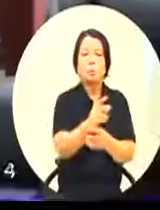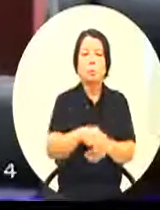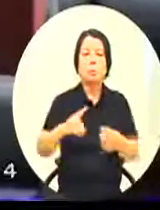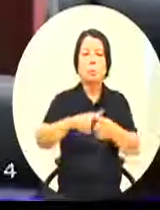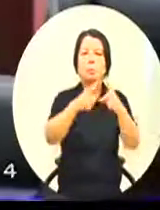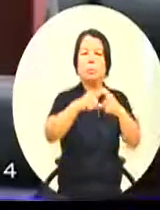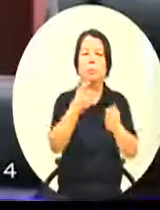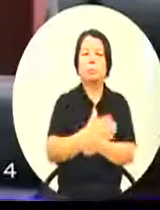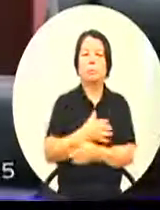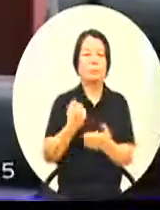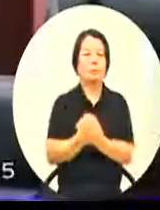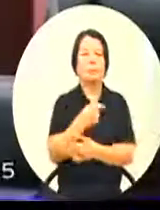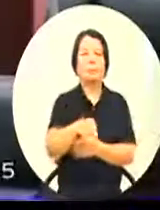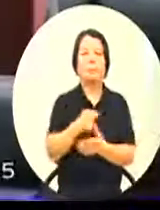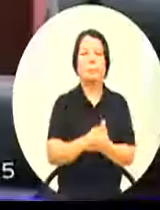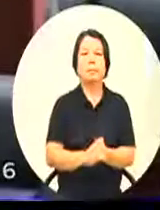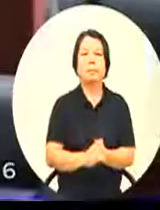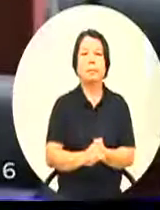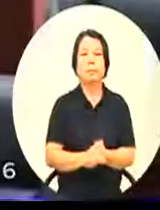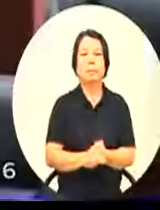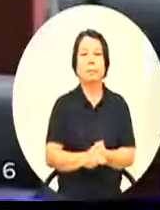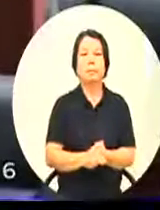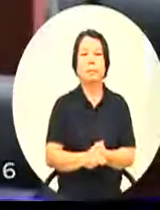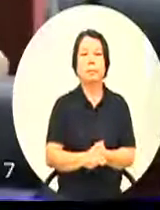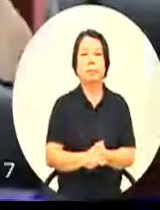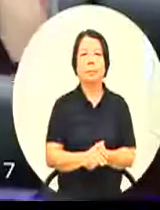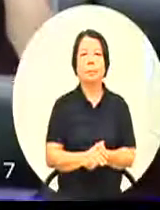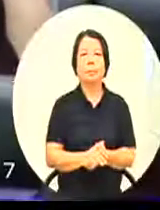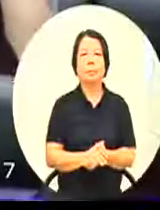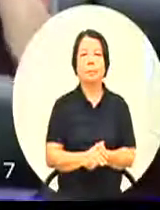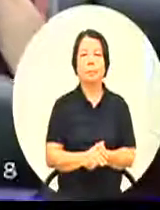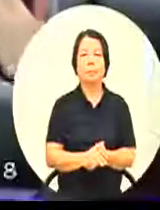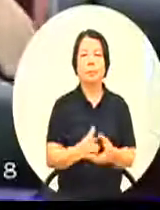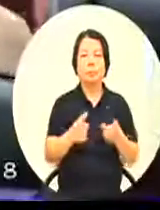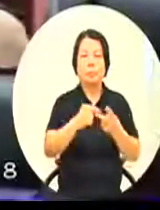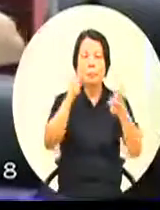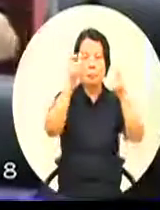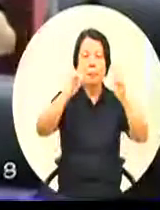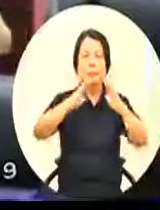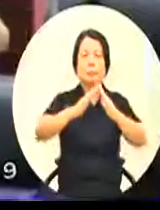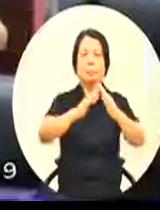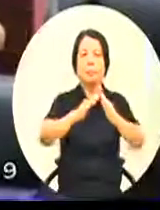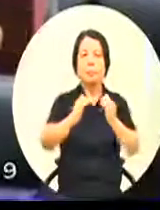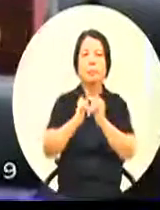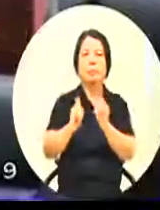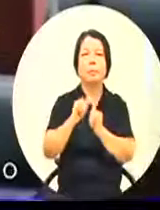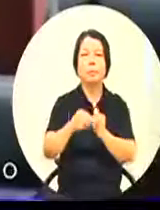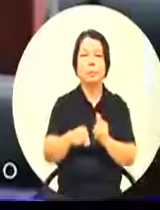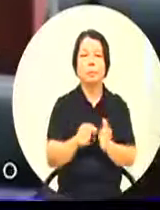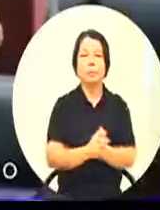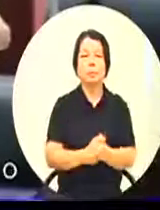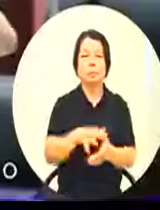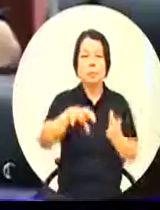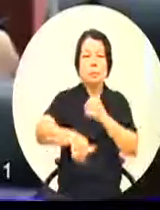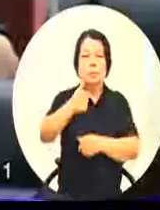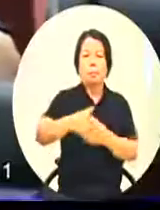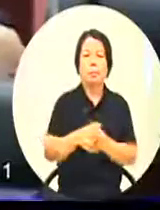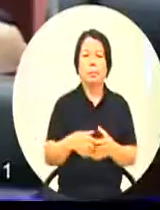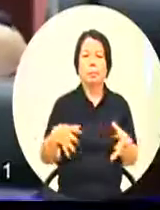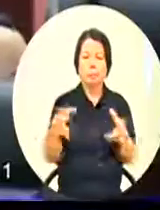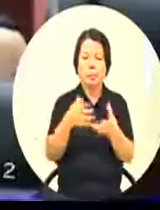的遗憾。这个待会我们再继续讨论。第二个部分，我们来看一下高雄市的市民，这个局长待会你再一并